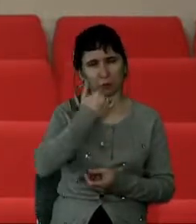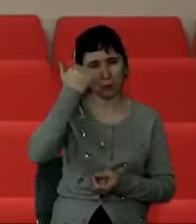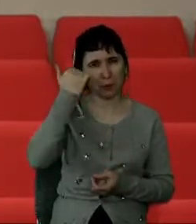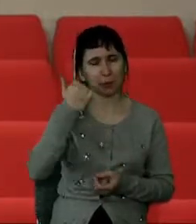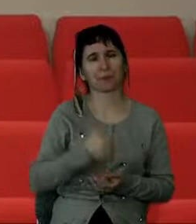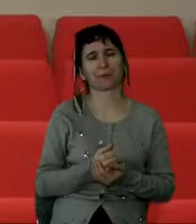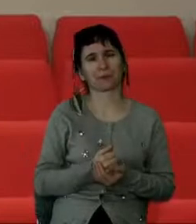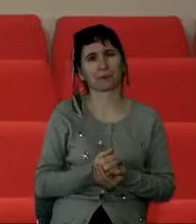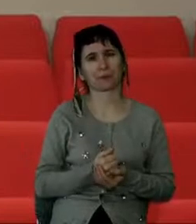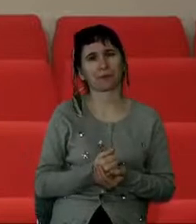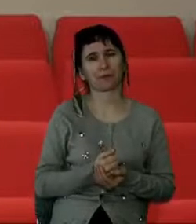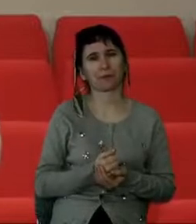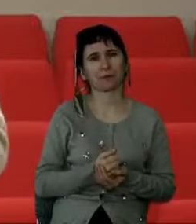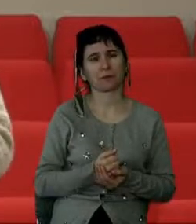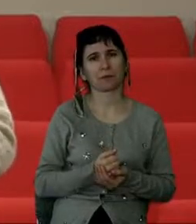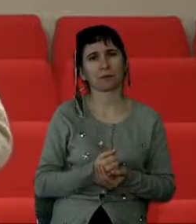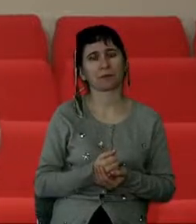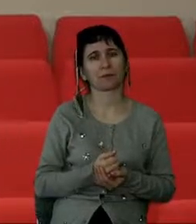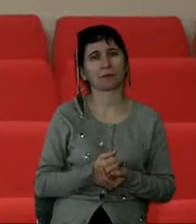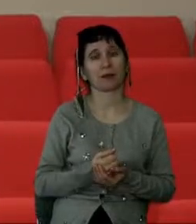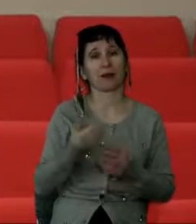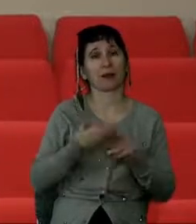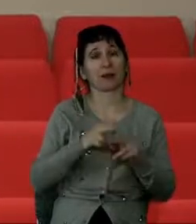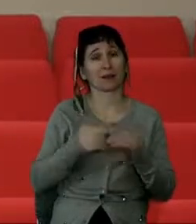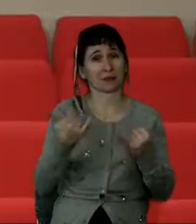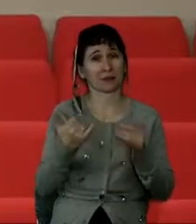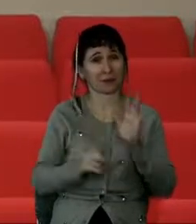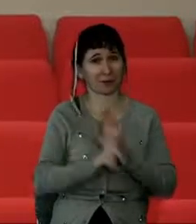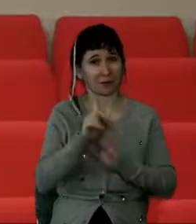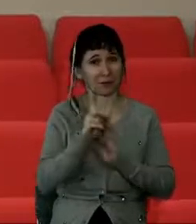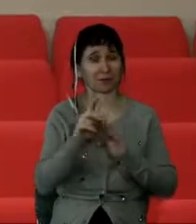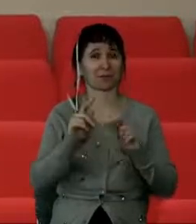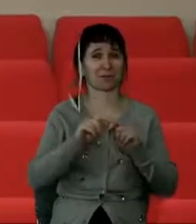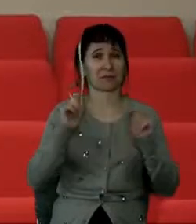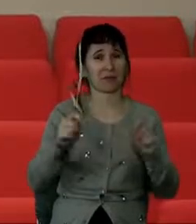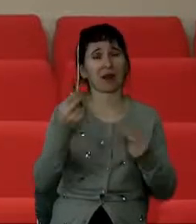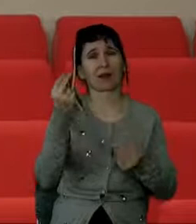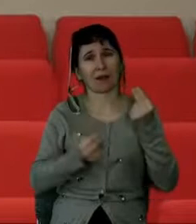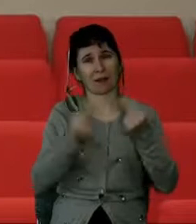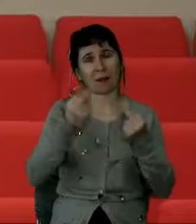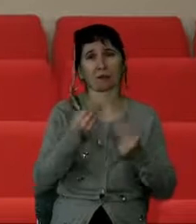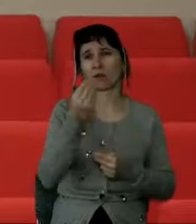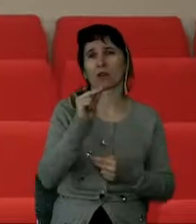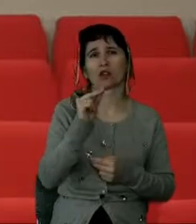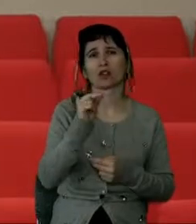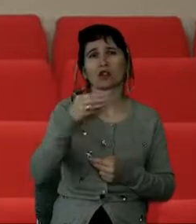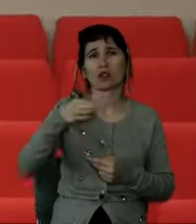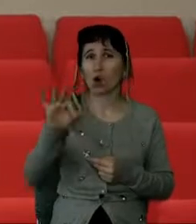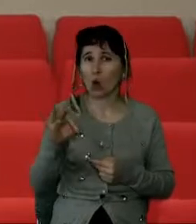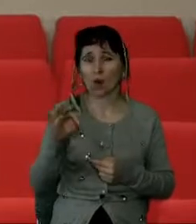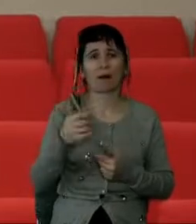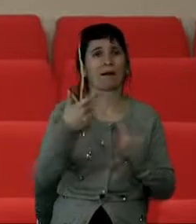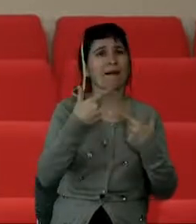минулої суботи у нас була пробна гра «Що, де, коли?», і в Романа Дячука запитали, що